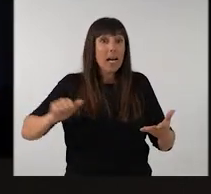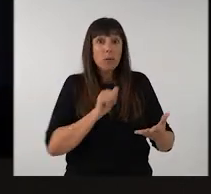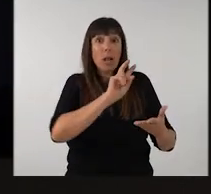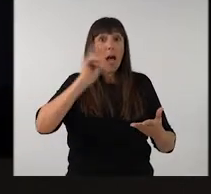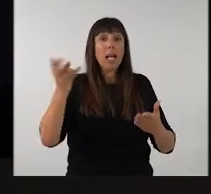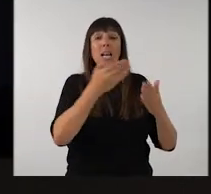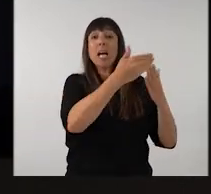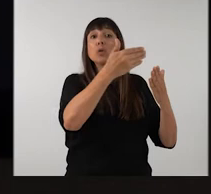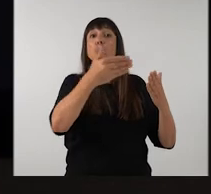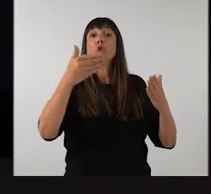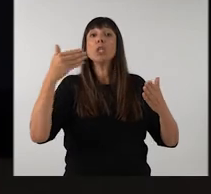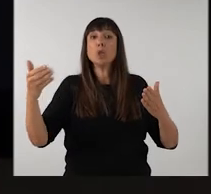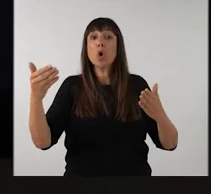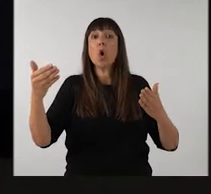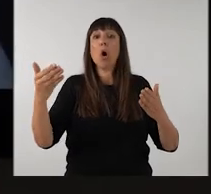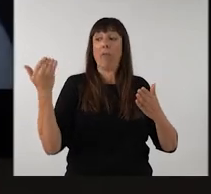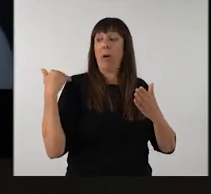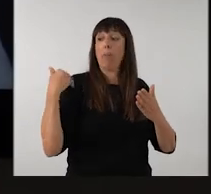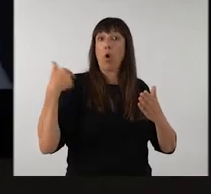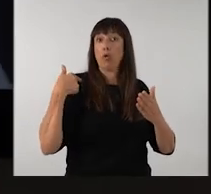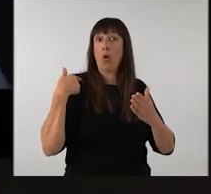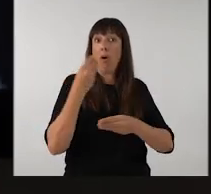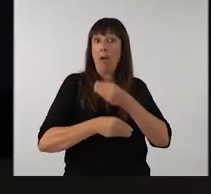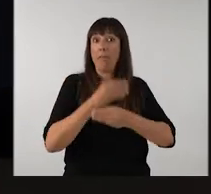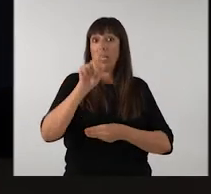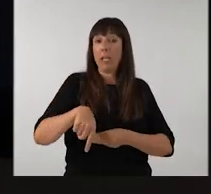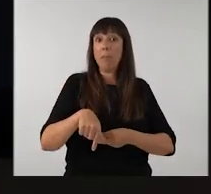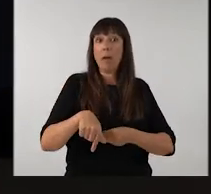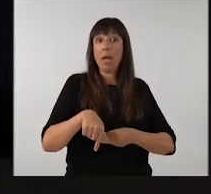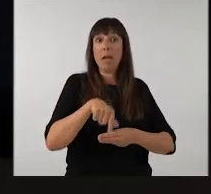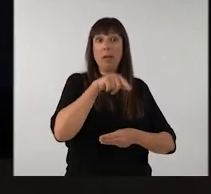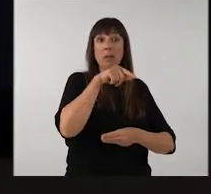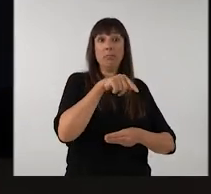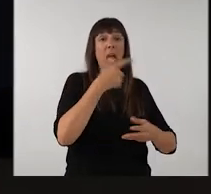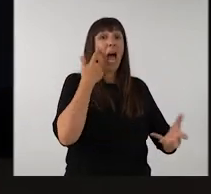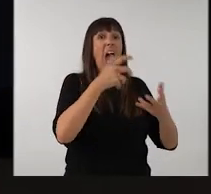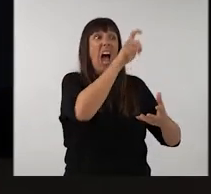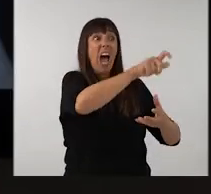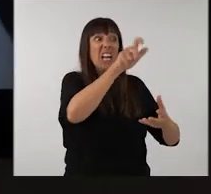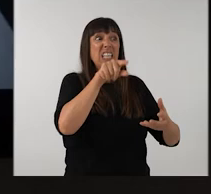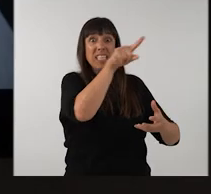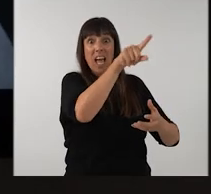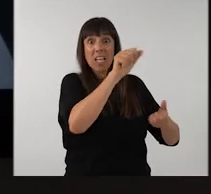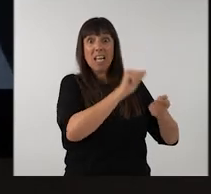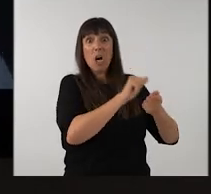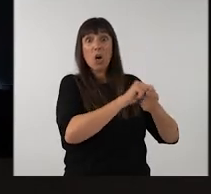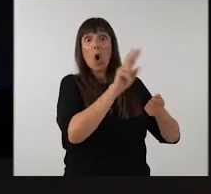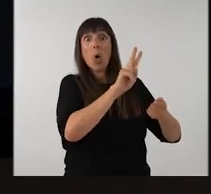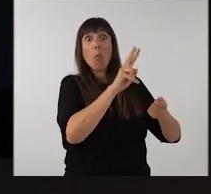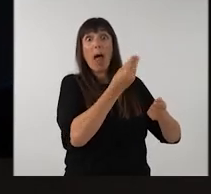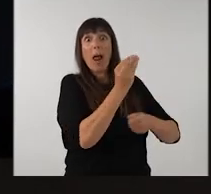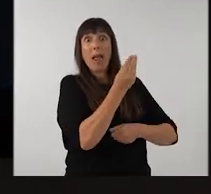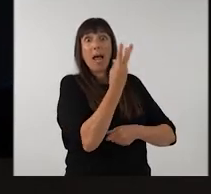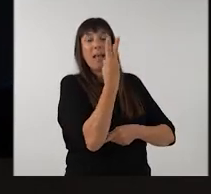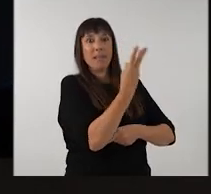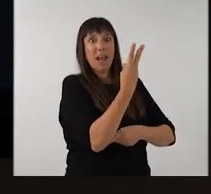casualment, en una altra exposició que també he fet fa poc, hi ha tres de les artistes de Rocambole,